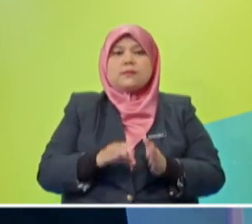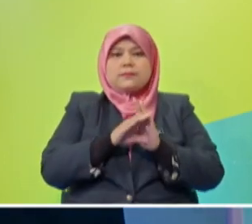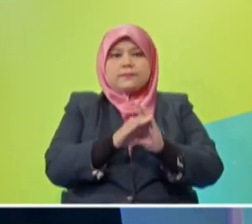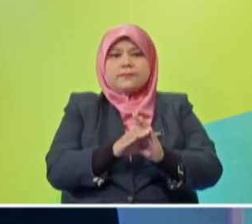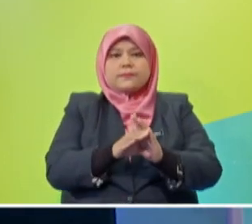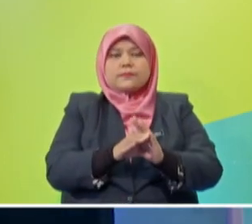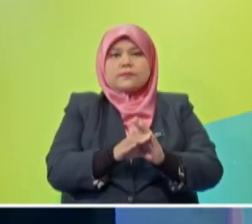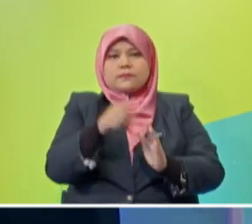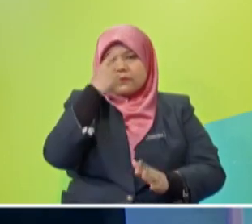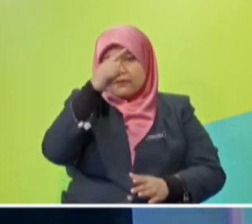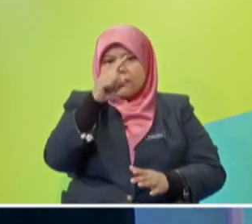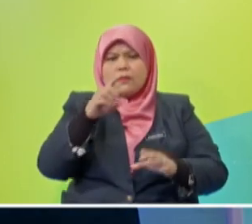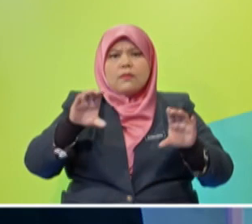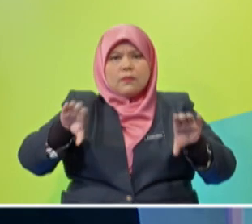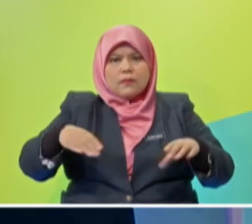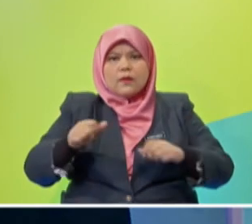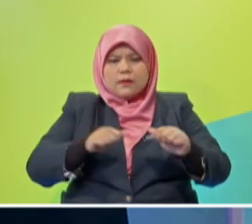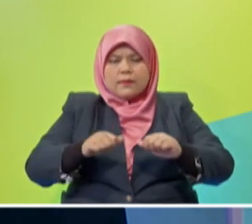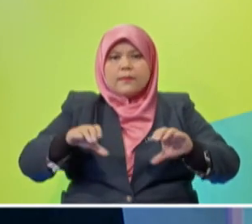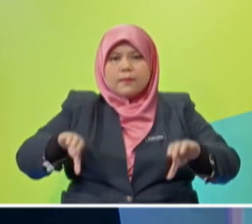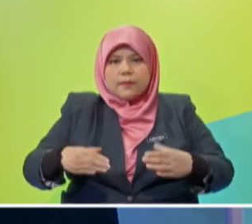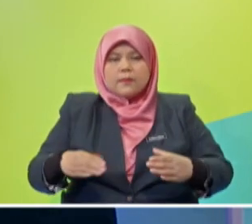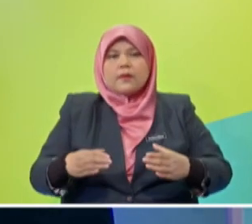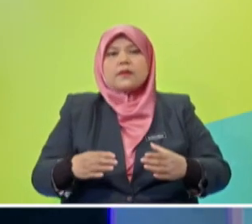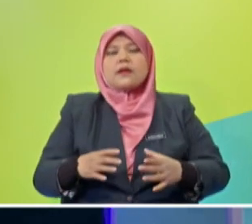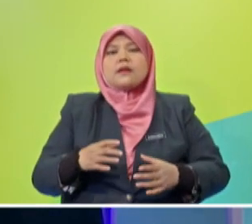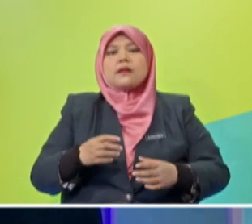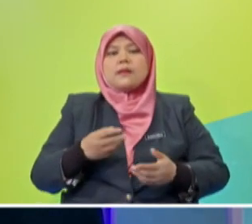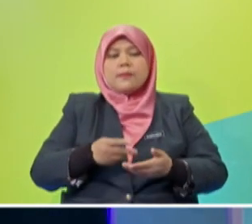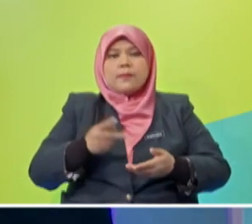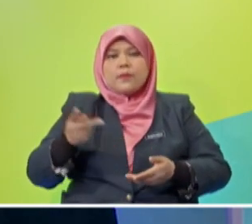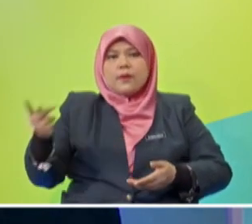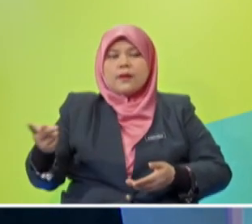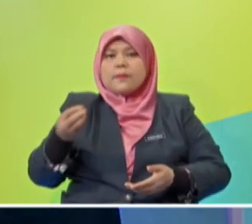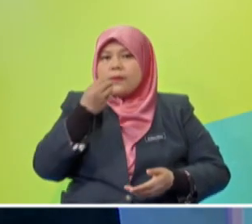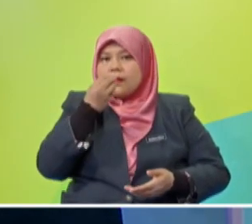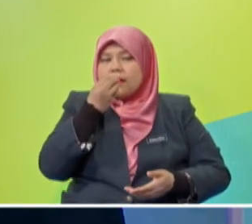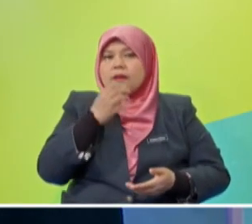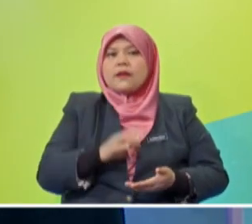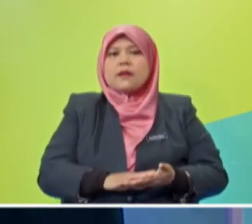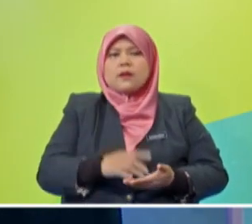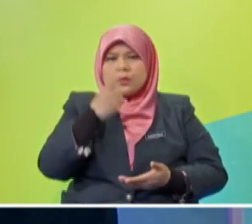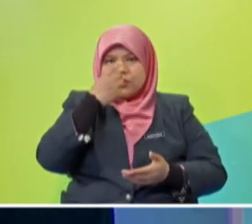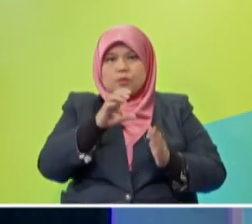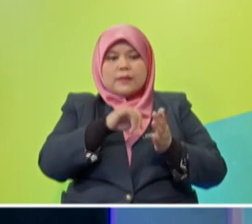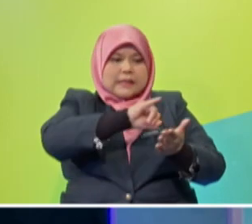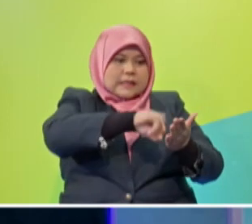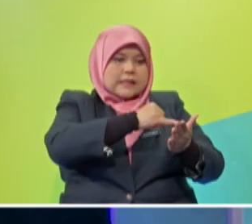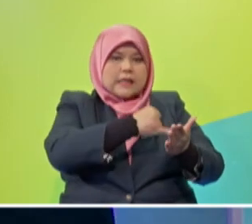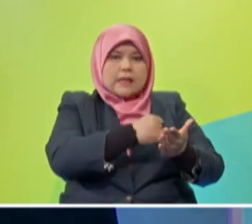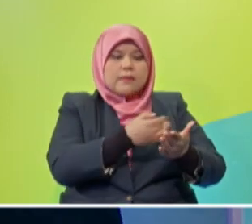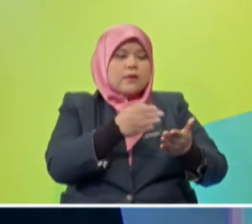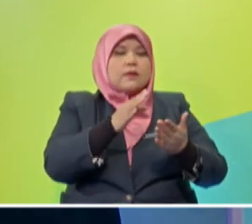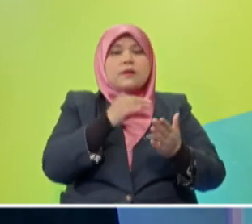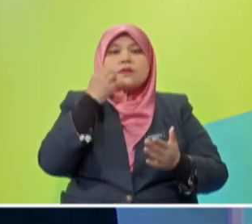untuk aktiviti pembuatan. Okey, ke arah pembuatan produk makanan. Contoh kita beli jam. Okey, jam strawberry